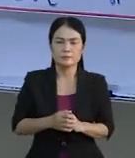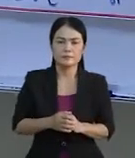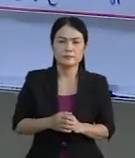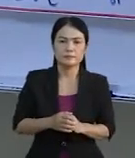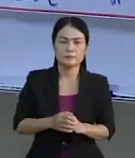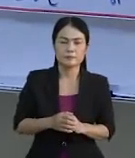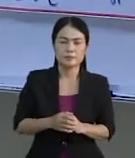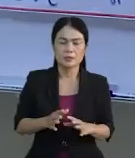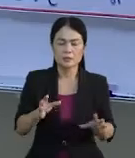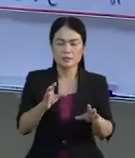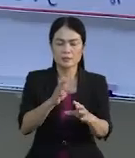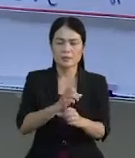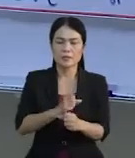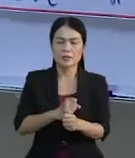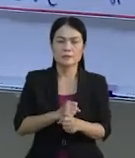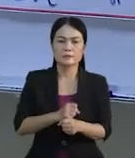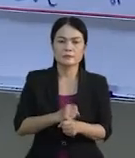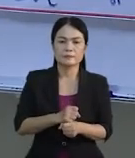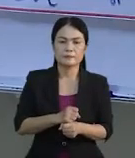តែបាន